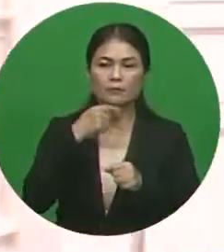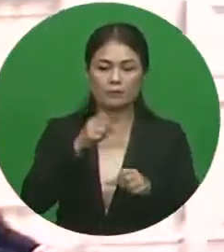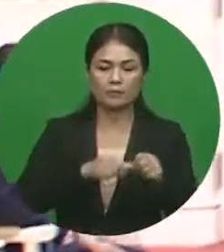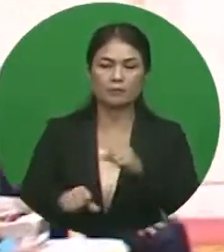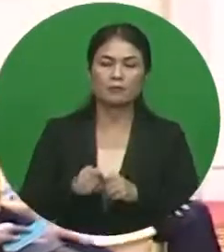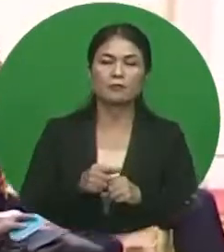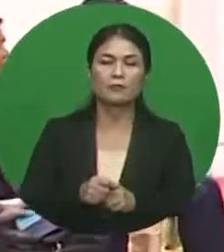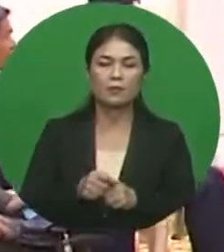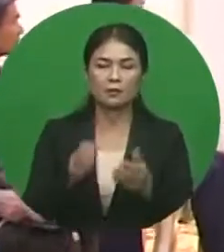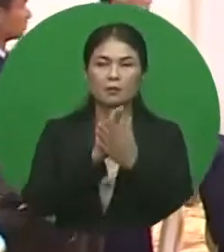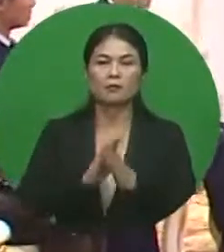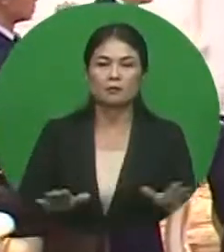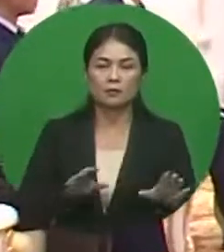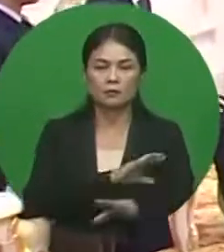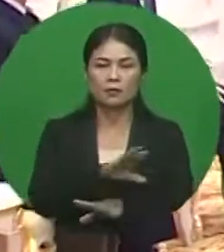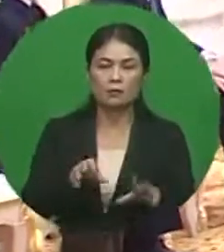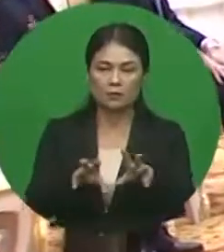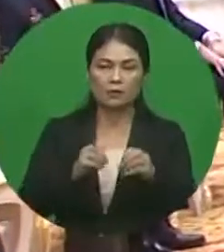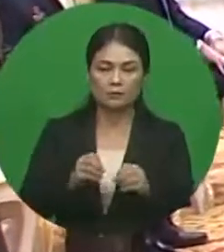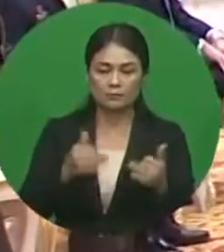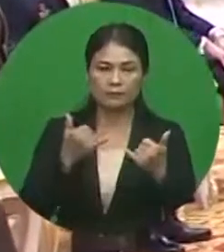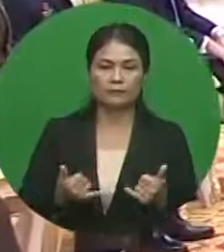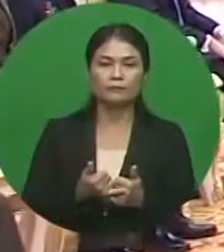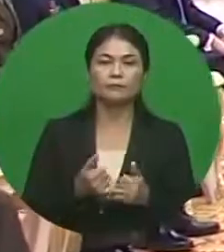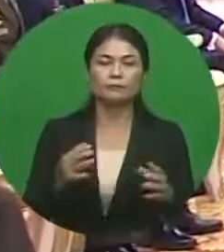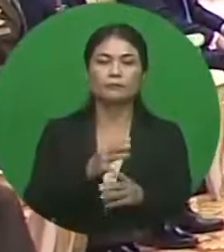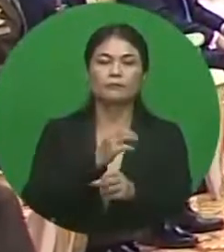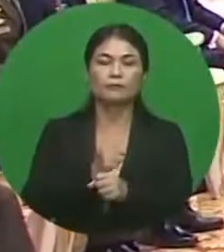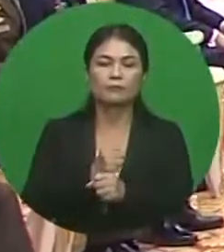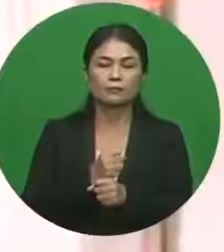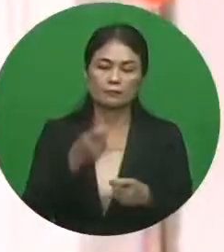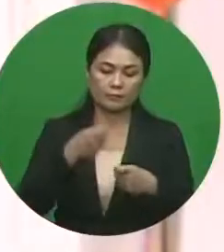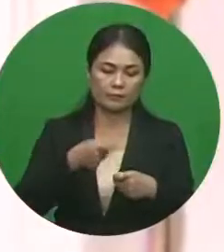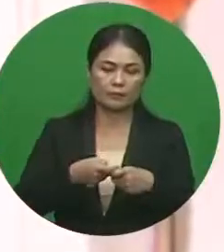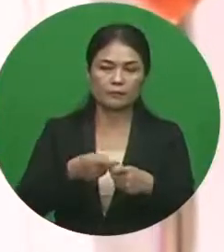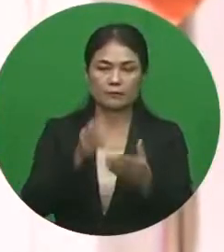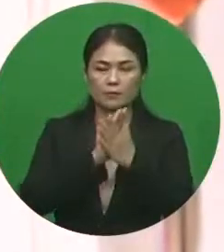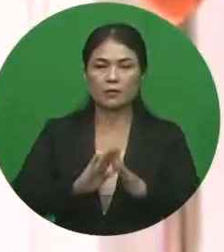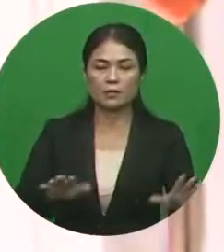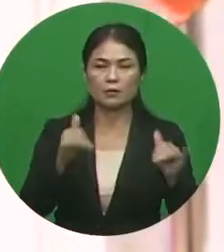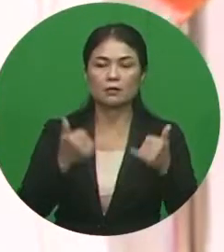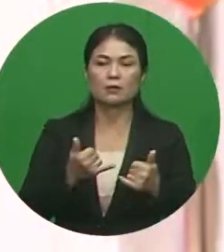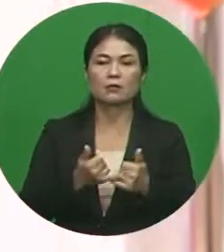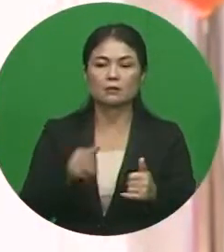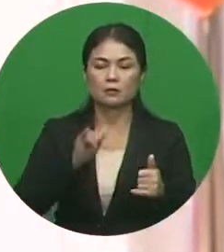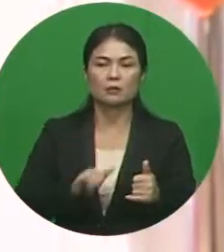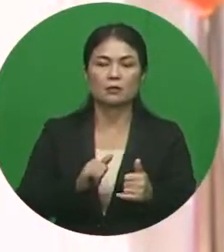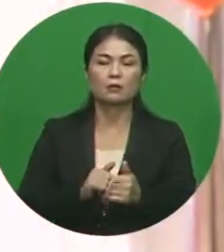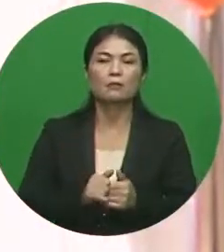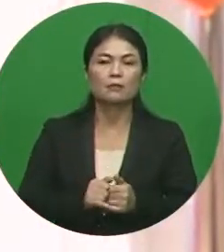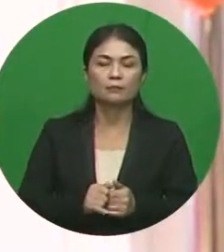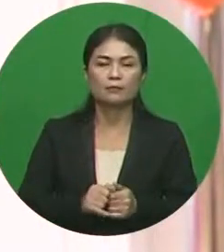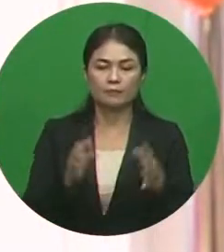ថាសន្តិភាពដែលកម្ពុជាទទួលបានមកនេះគឺបានមកដោយពិបាកហើយសន្តិភាពនេះគឺនឹងស្ថិតនៅជាកត្តា